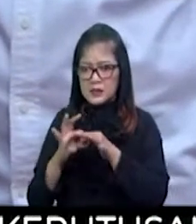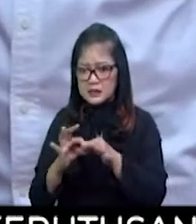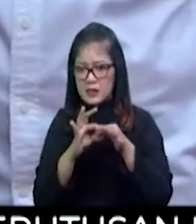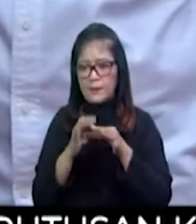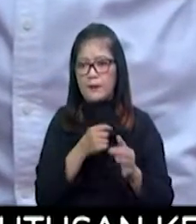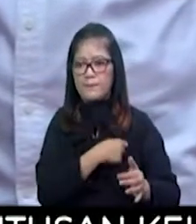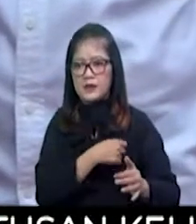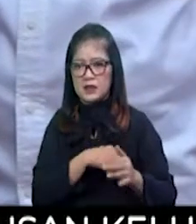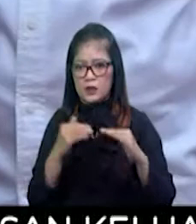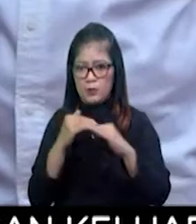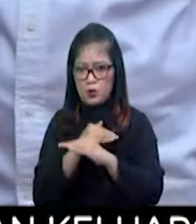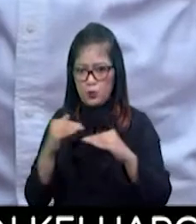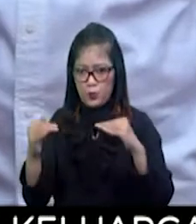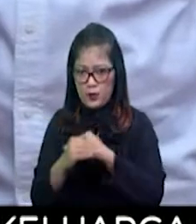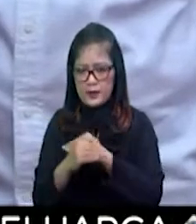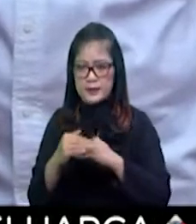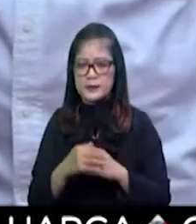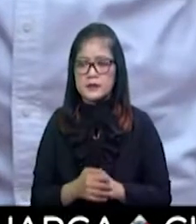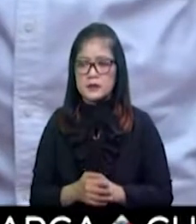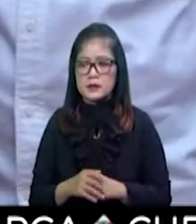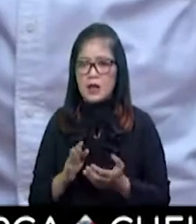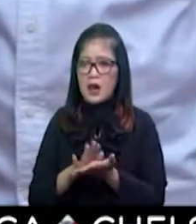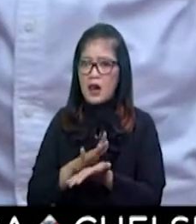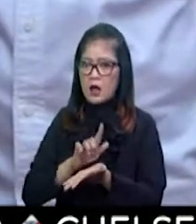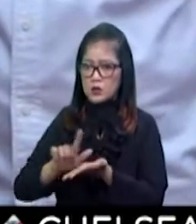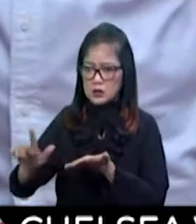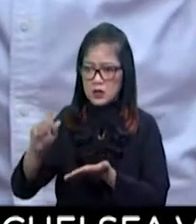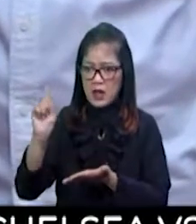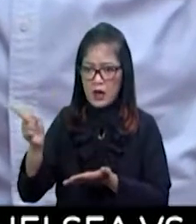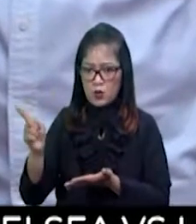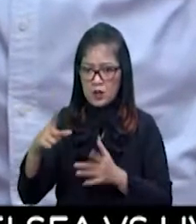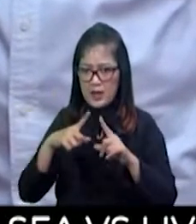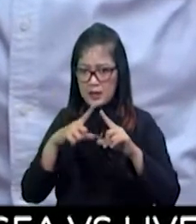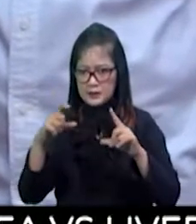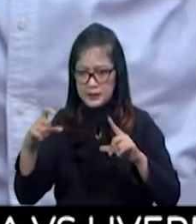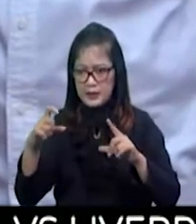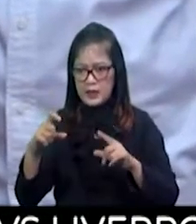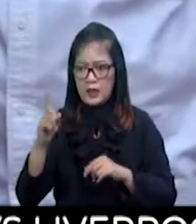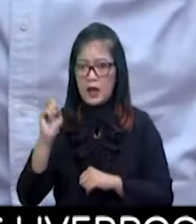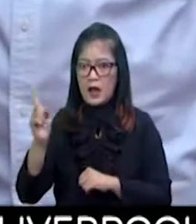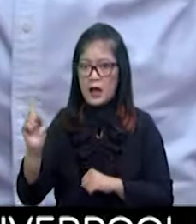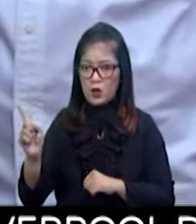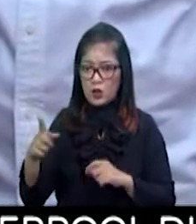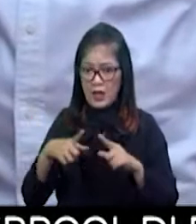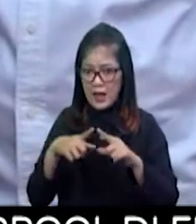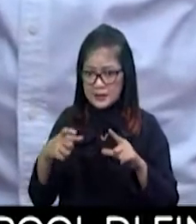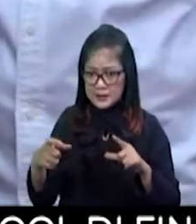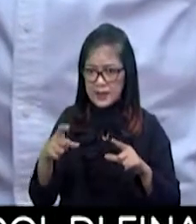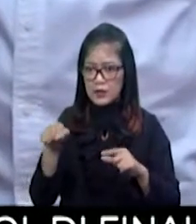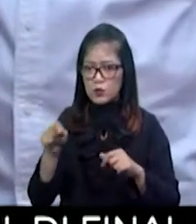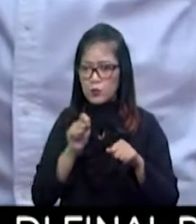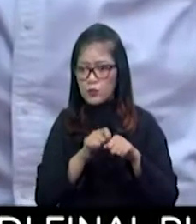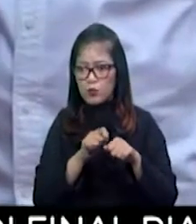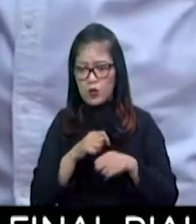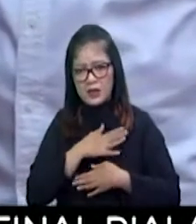Perhubungan akan meluncurkan angkot ber-AC. Angkot ber-AC yang dibuat senyaman mungkin.